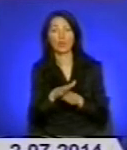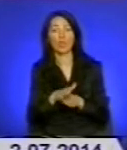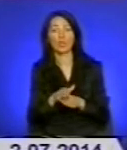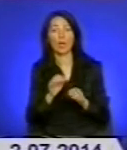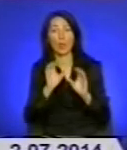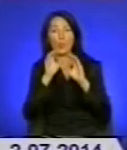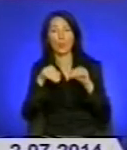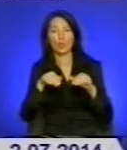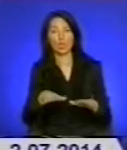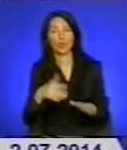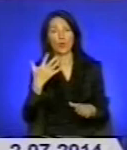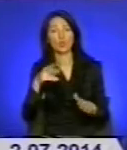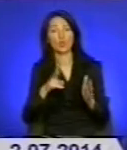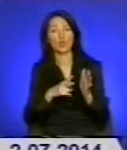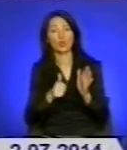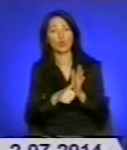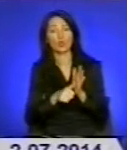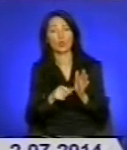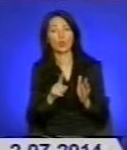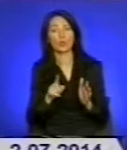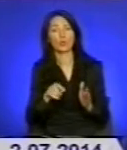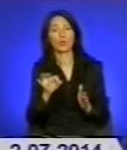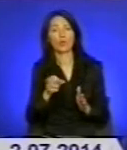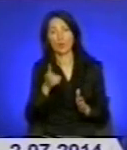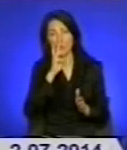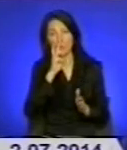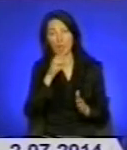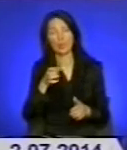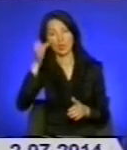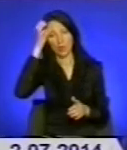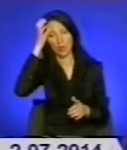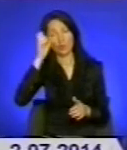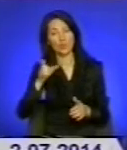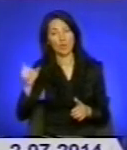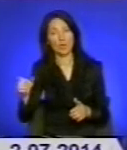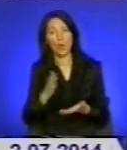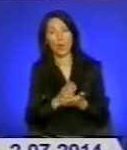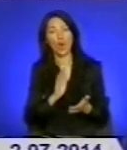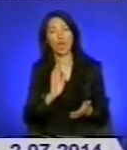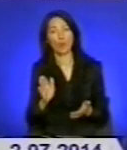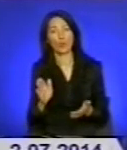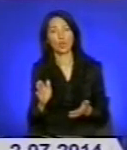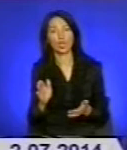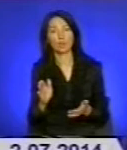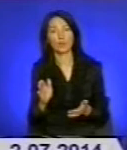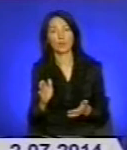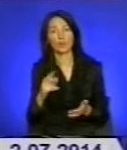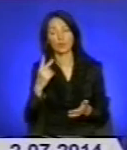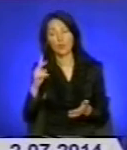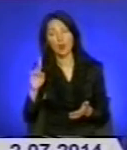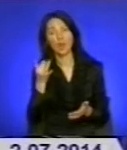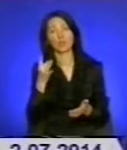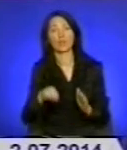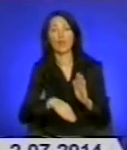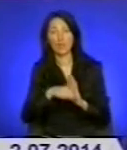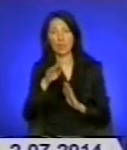що полотня зарплатня науковців має бути у е-е два рази вище